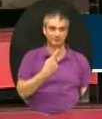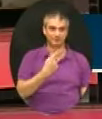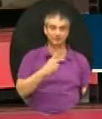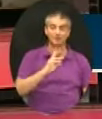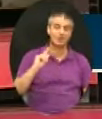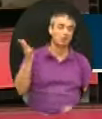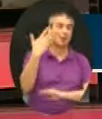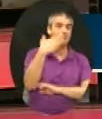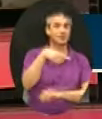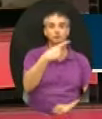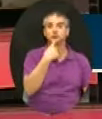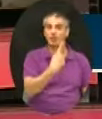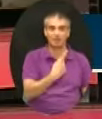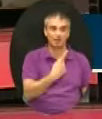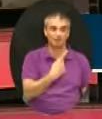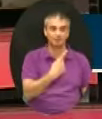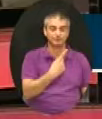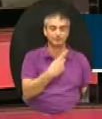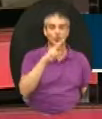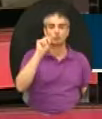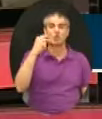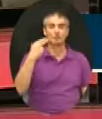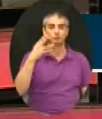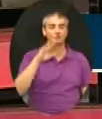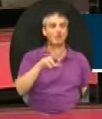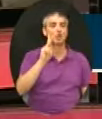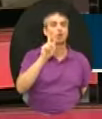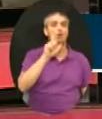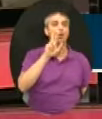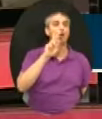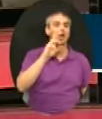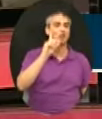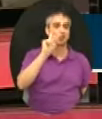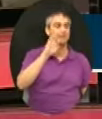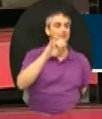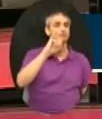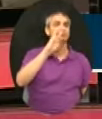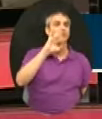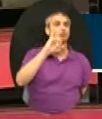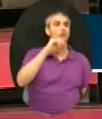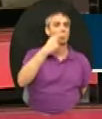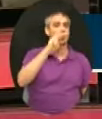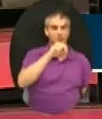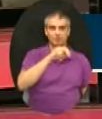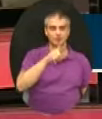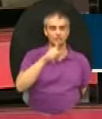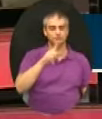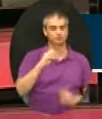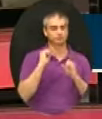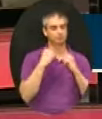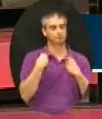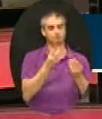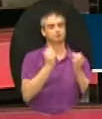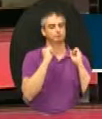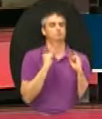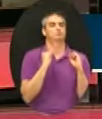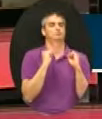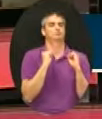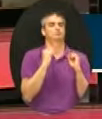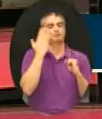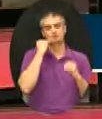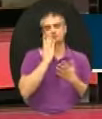מכל המדינות שציינת, ניו המפשר וקולורדו ומישיגן, הן מחסנות את הילרי קלינטון,